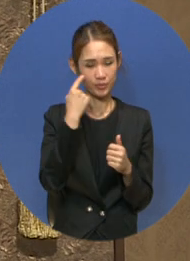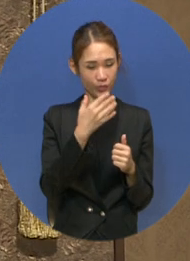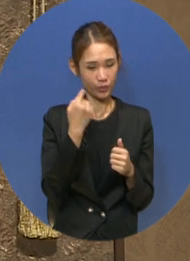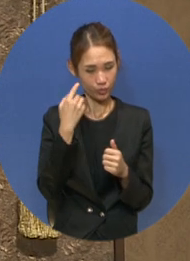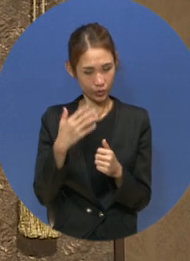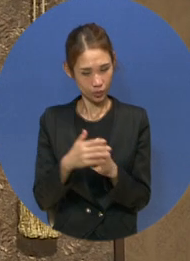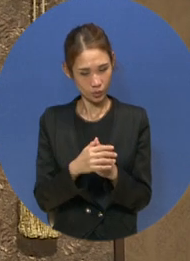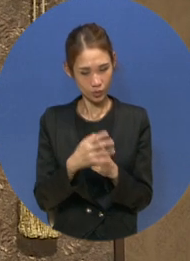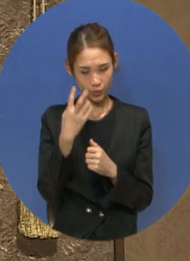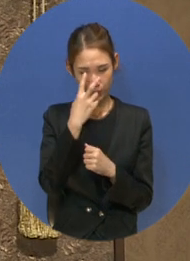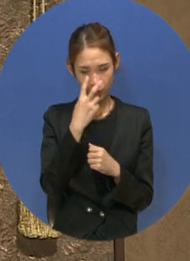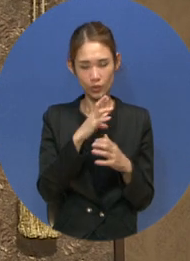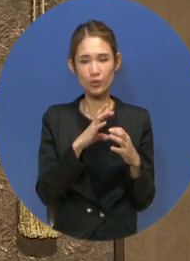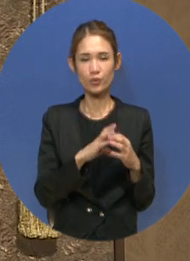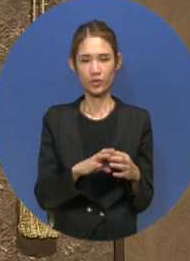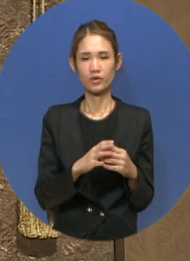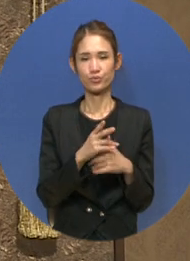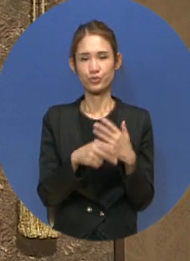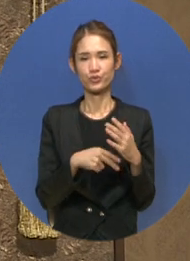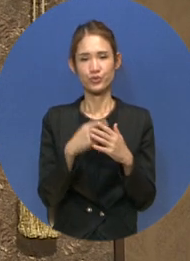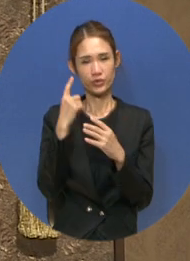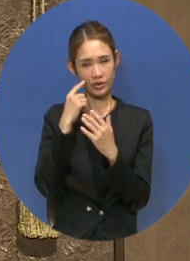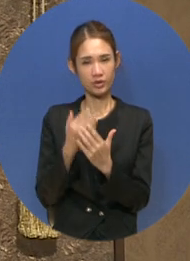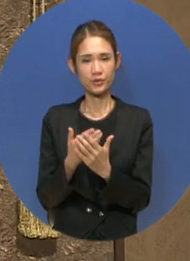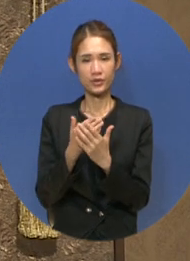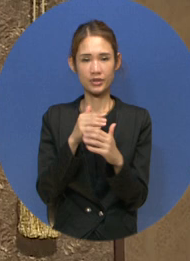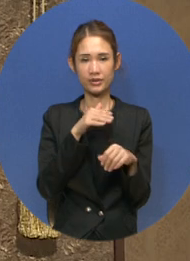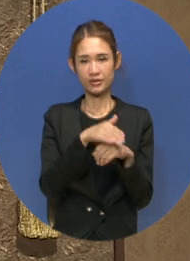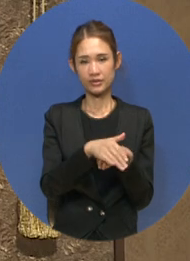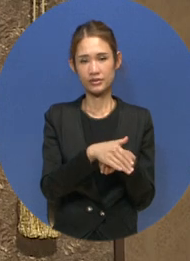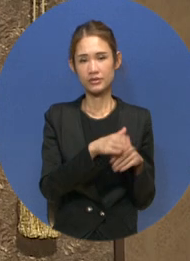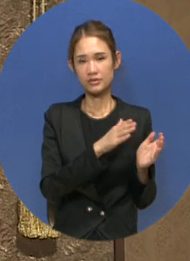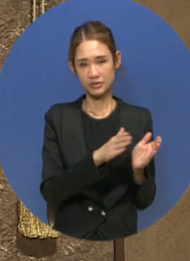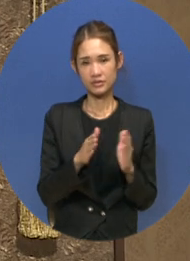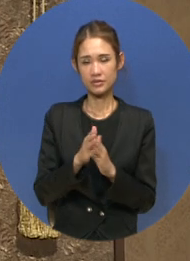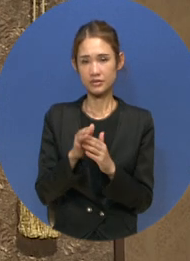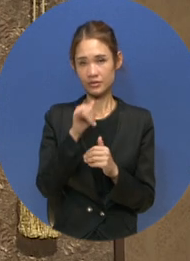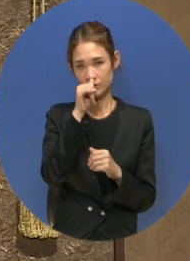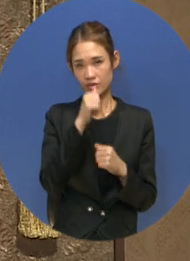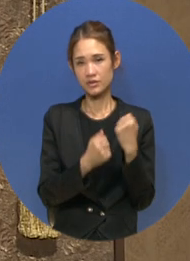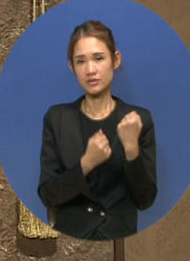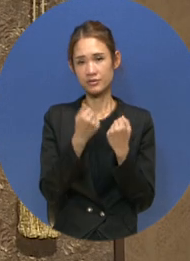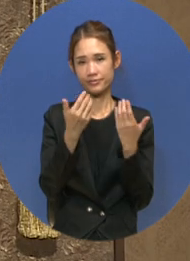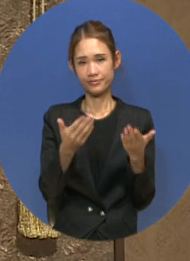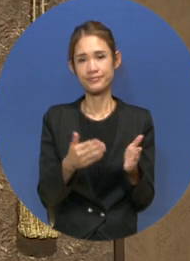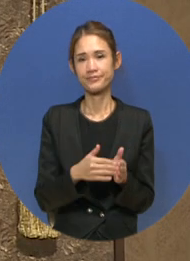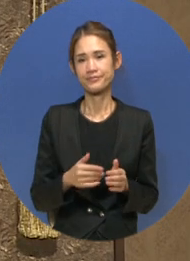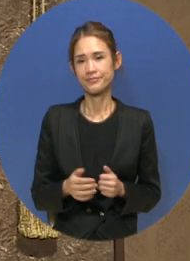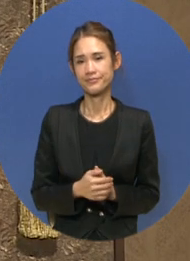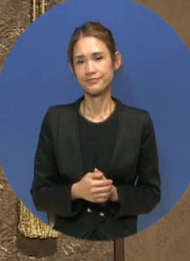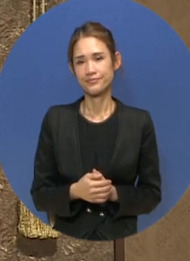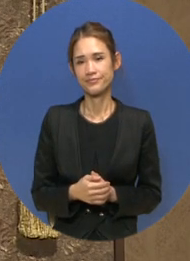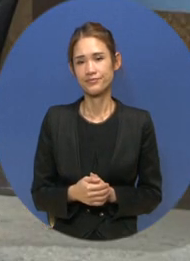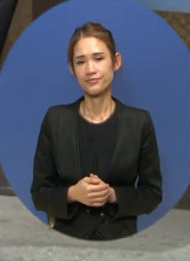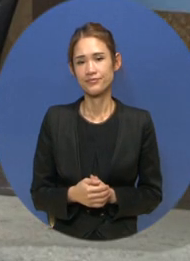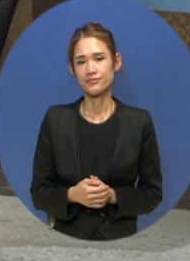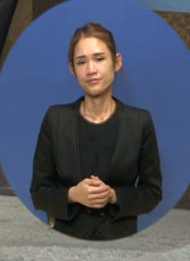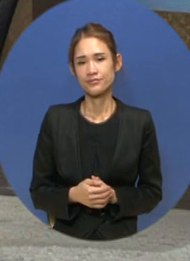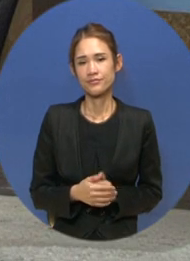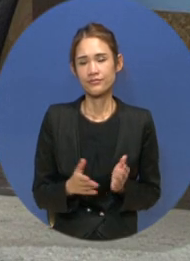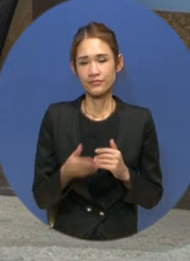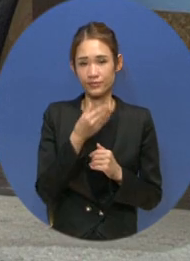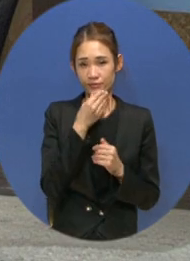조사를 통해서 프로그램을 개발하는 그런 형태로 진행이 되고 있다라고 얘기할 수 있습니다. 네, 그러니까